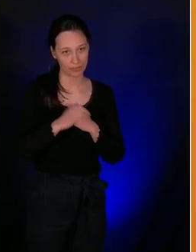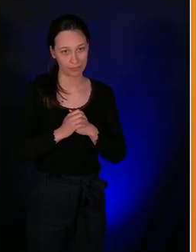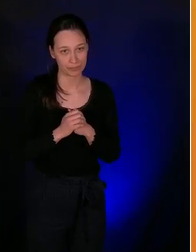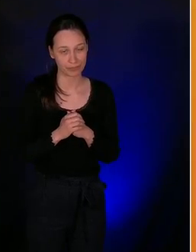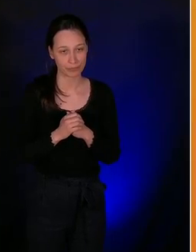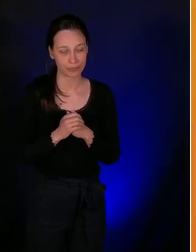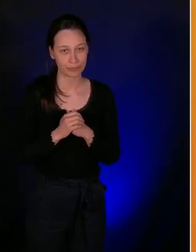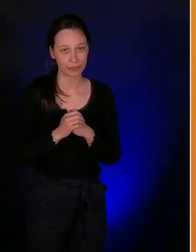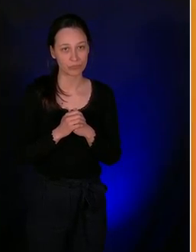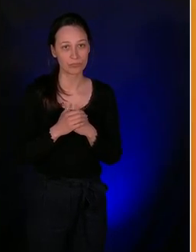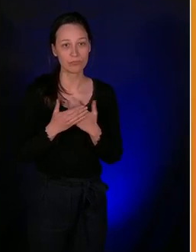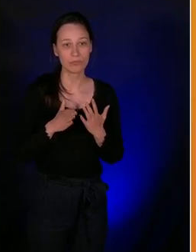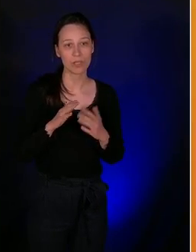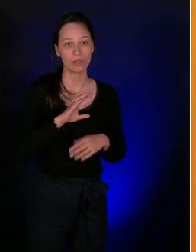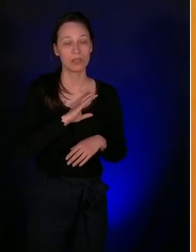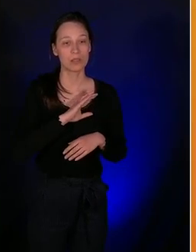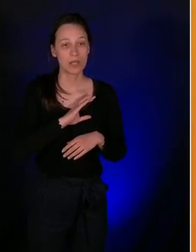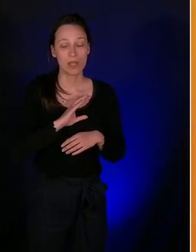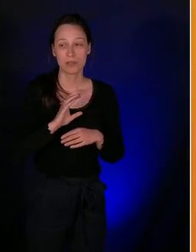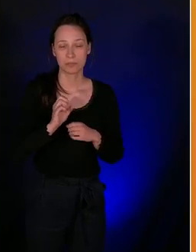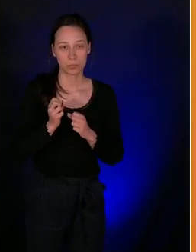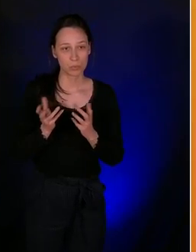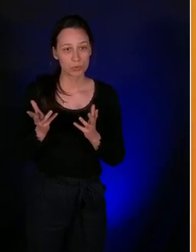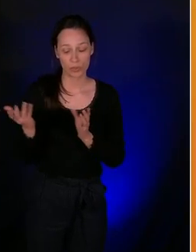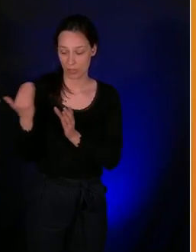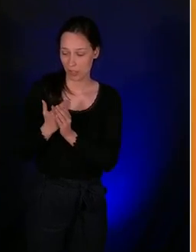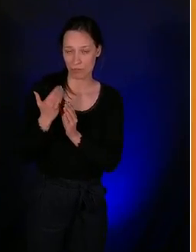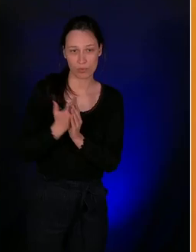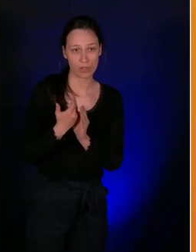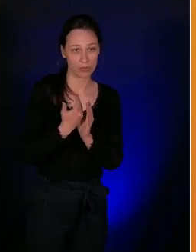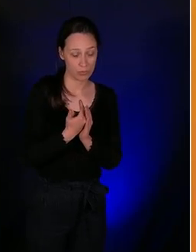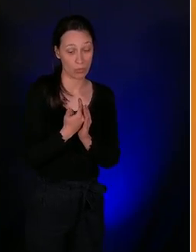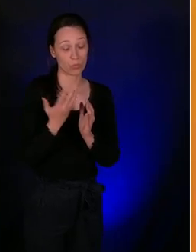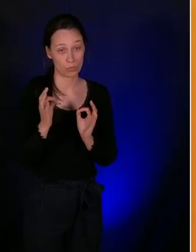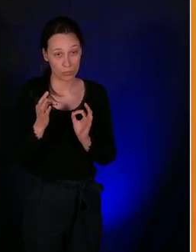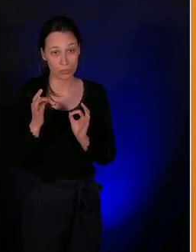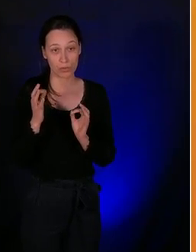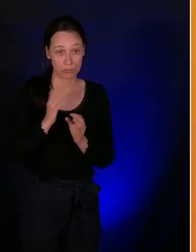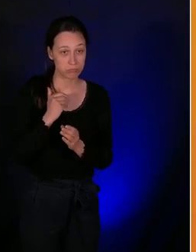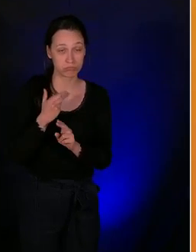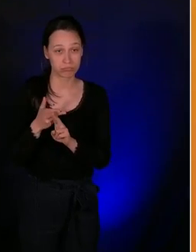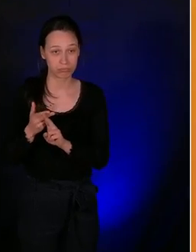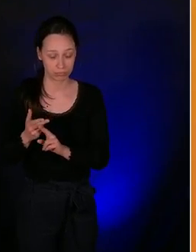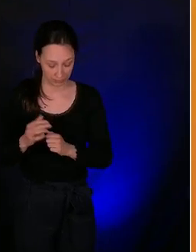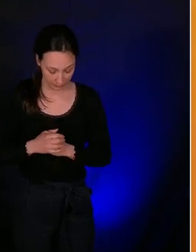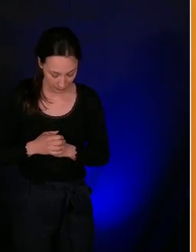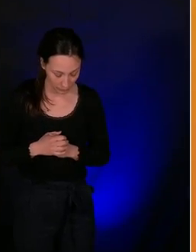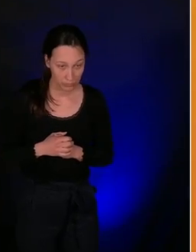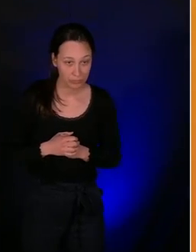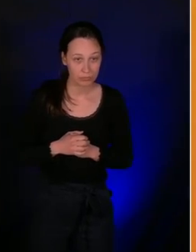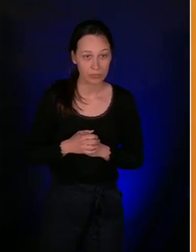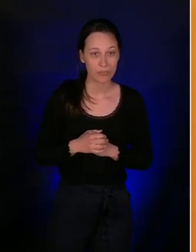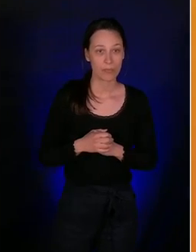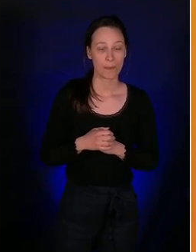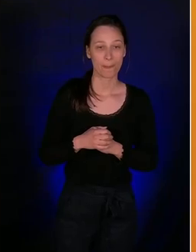les différentes interpellations et les enjeux qu'il y a derrière le préambule et le thème 1. Donc d'abord,